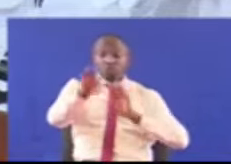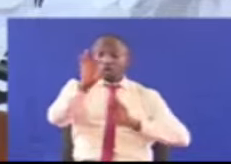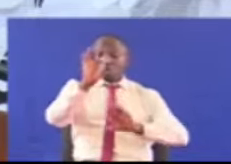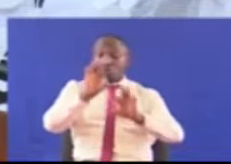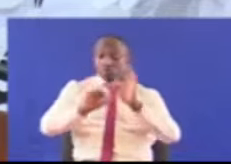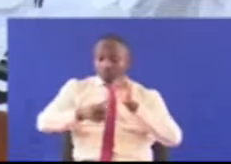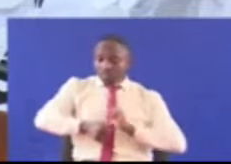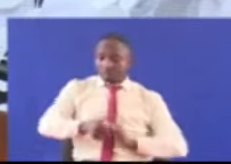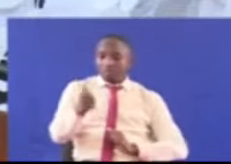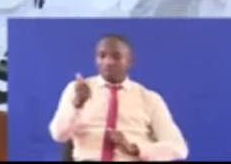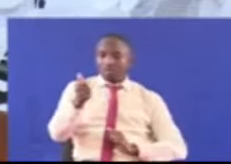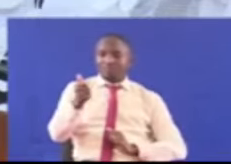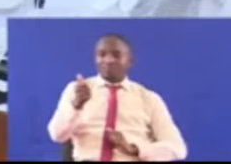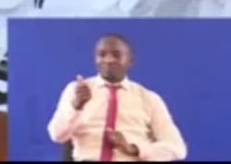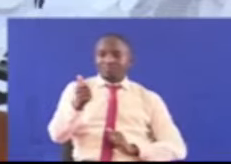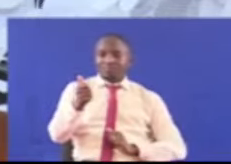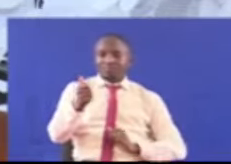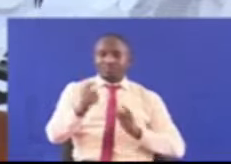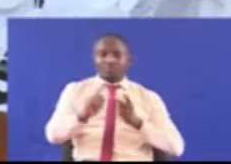Kabla uchaguzi